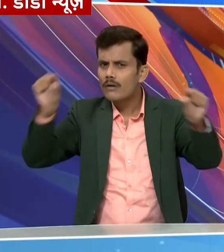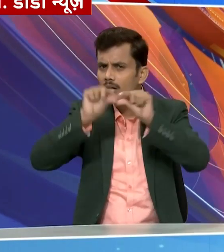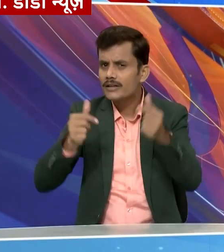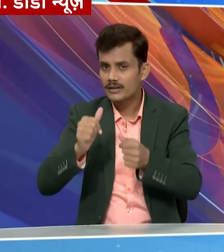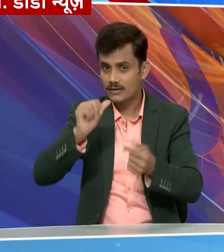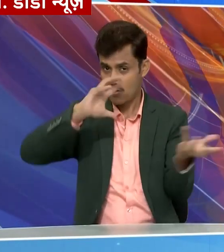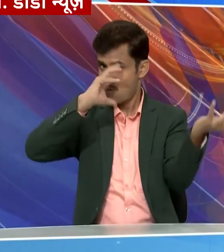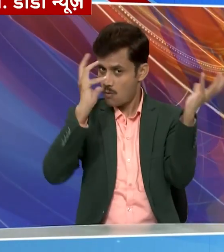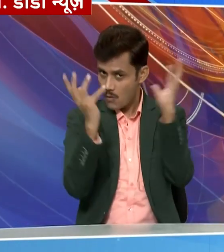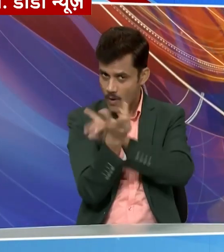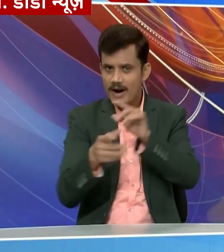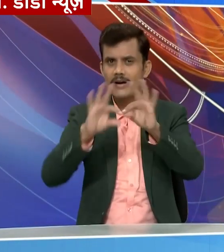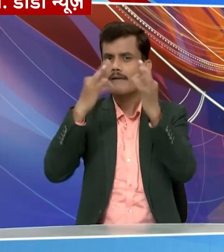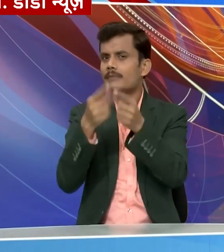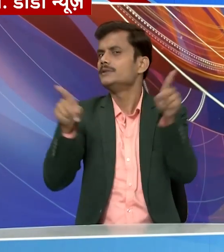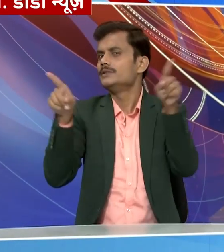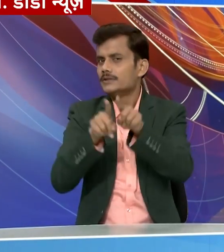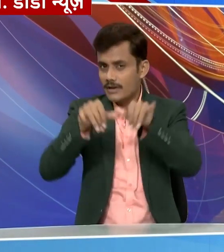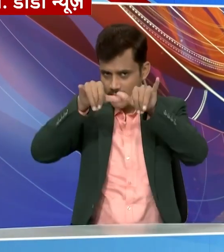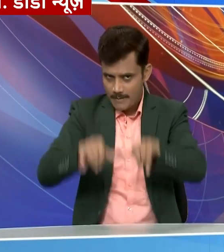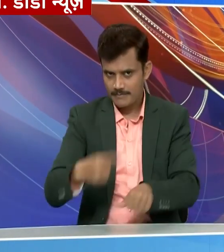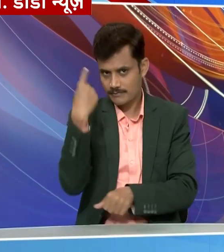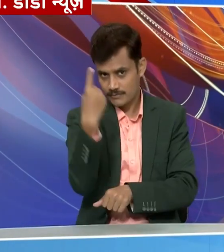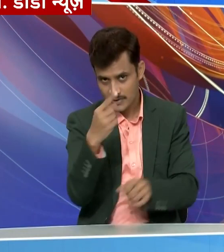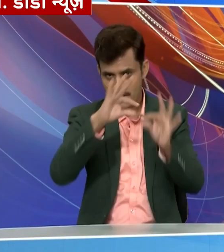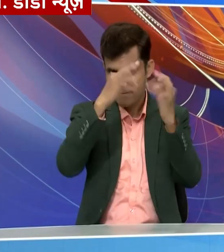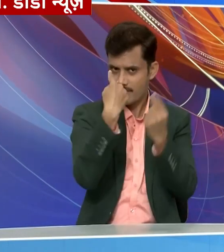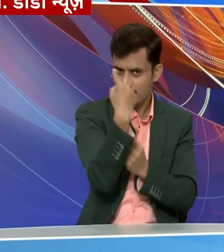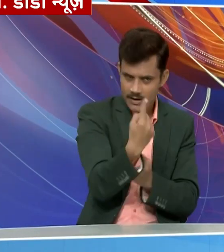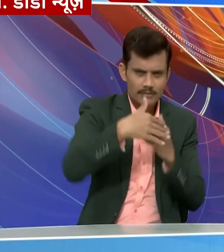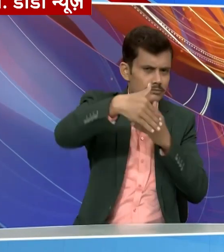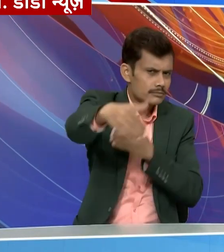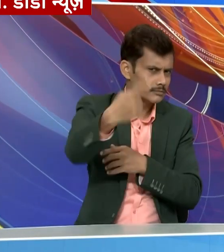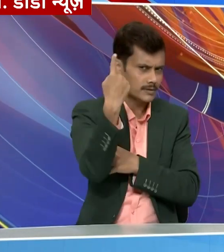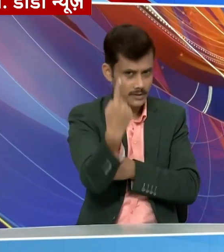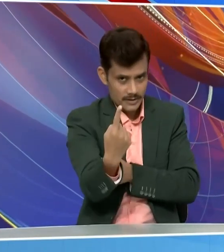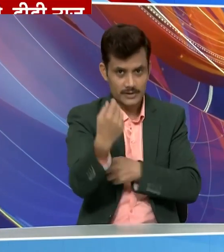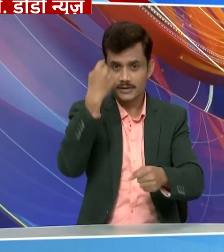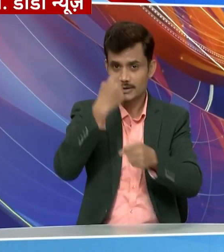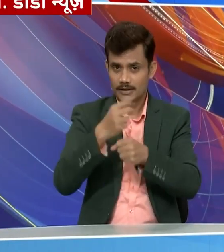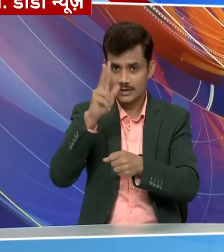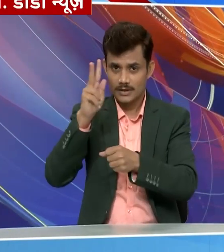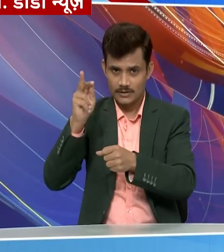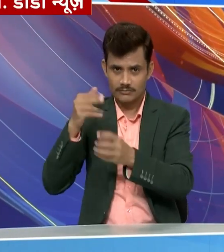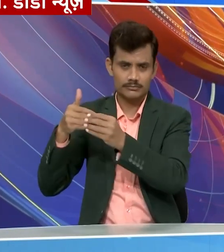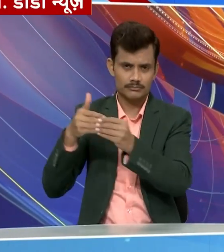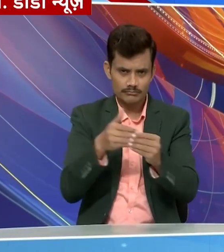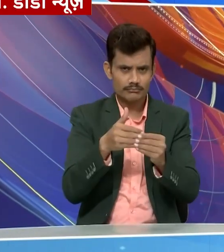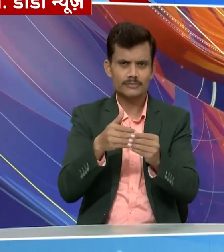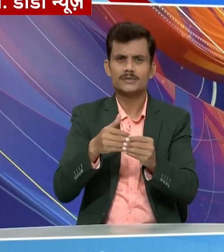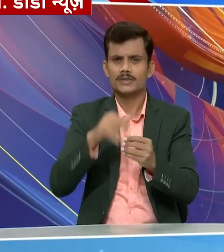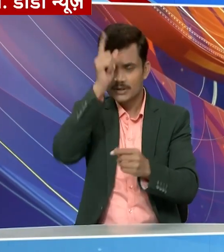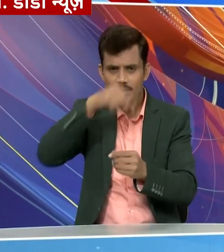वसुधैव कुटुंबकम, एक पृथ्वी एक परिवार एक भविष्य, जो G20 प्रेसिडेंसी के प्रति भारत